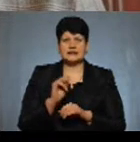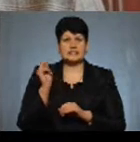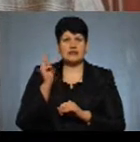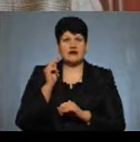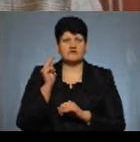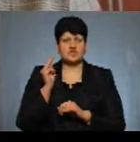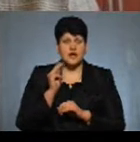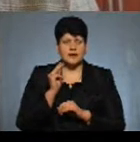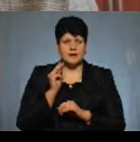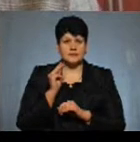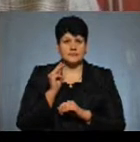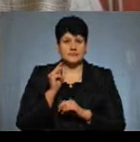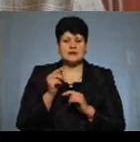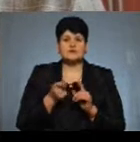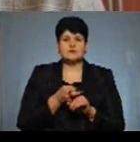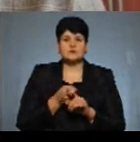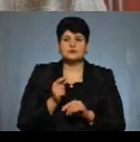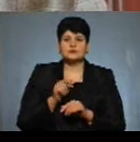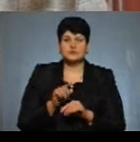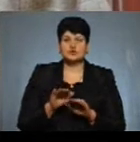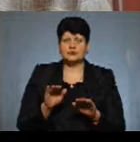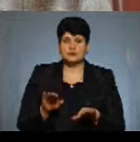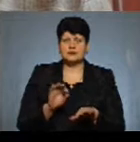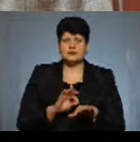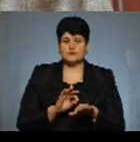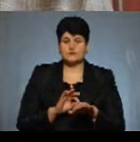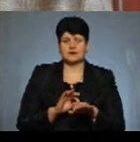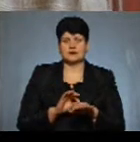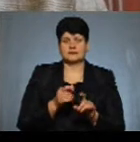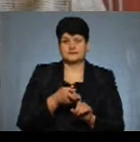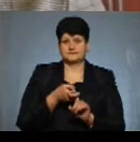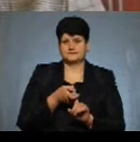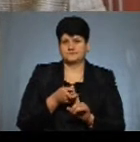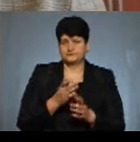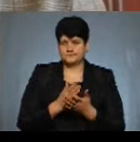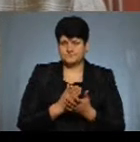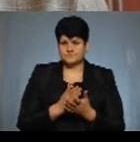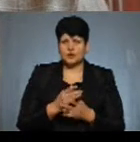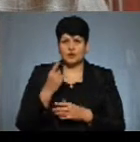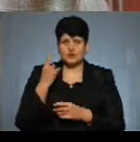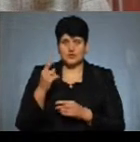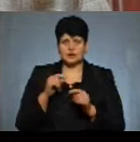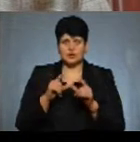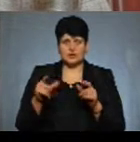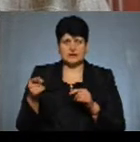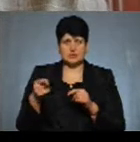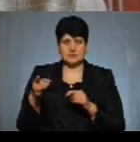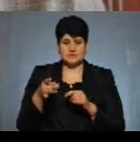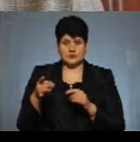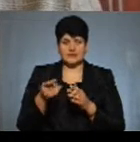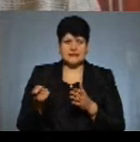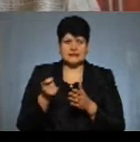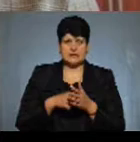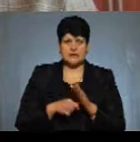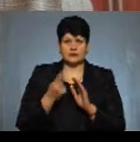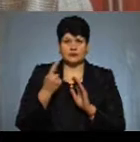призупинене навчання через те, що діти захворіли на карантин. Одна школа в Тернопільському районі, де